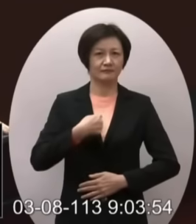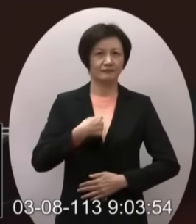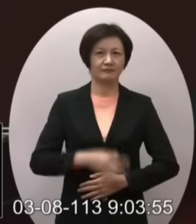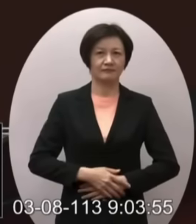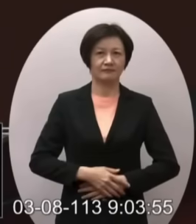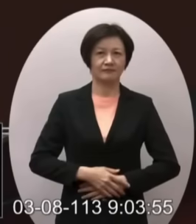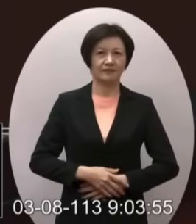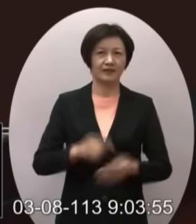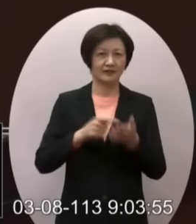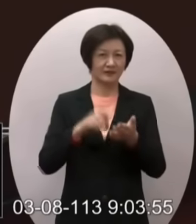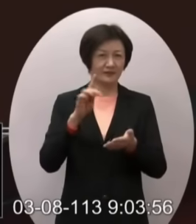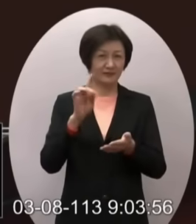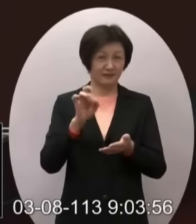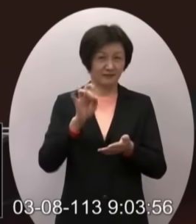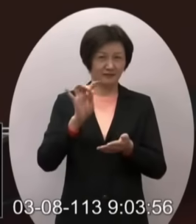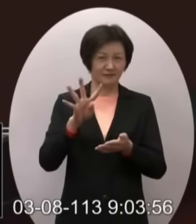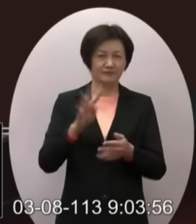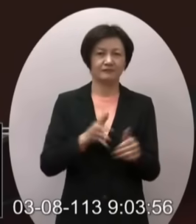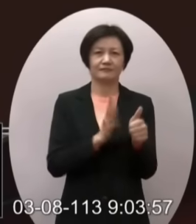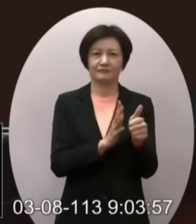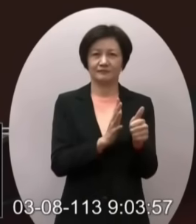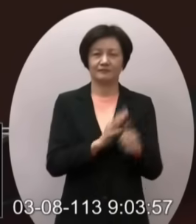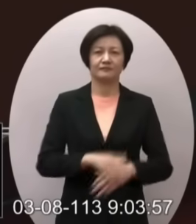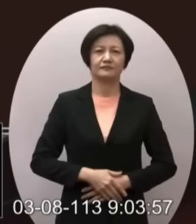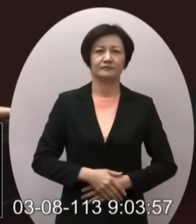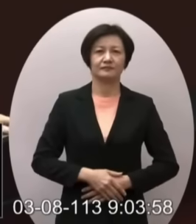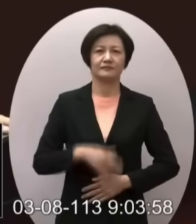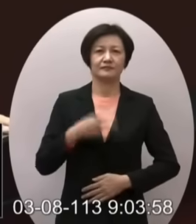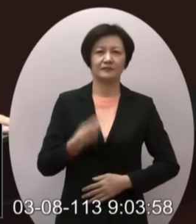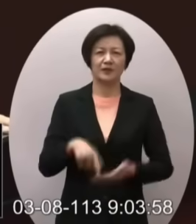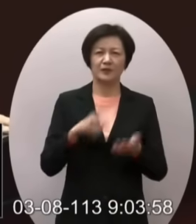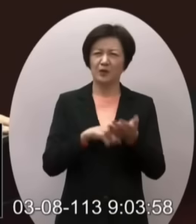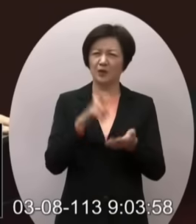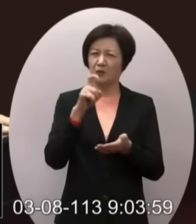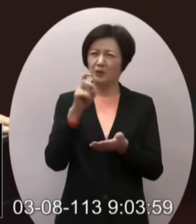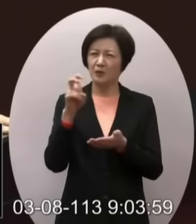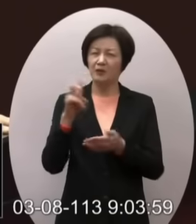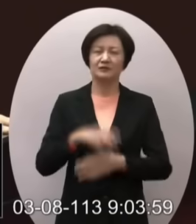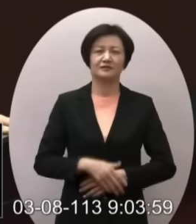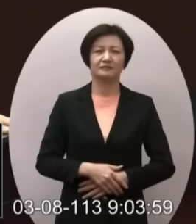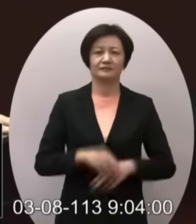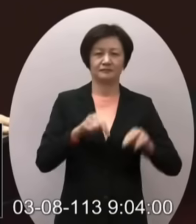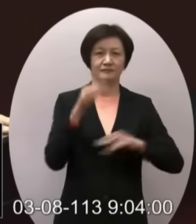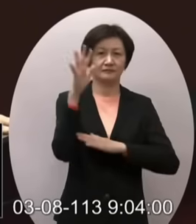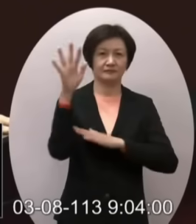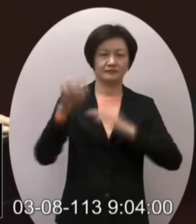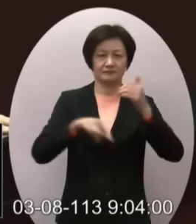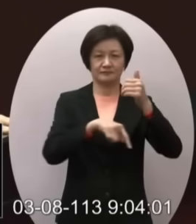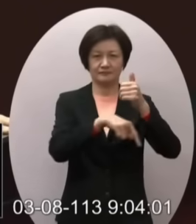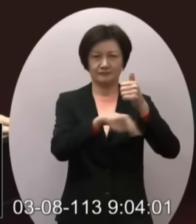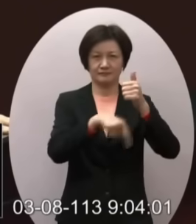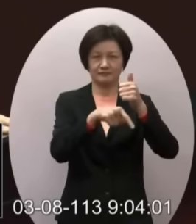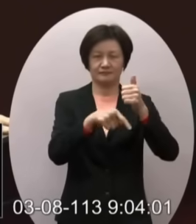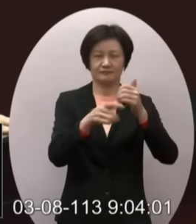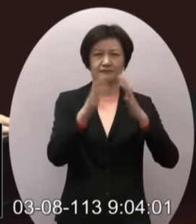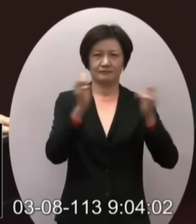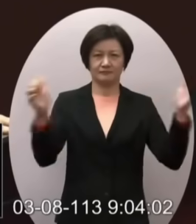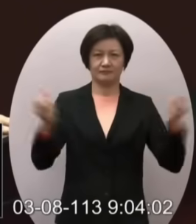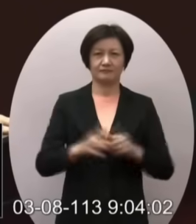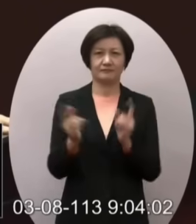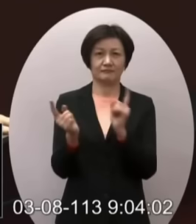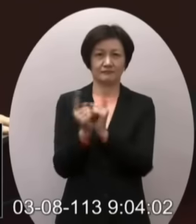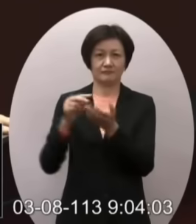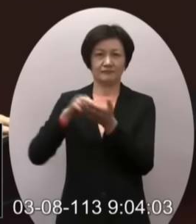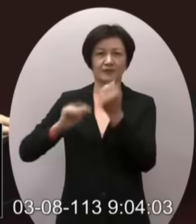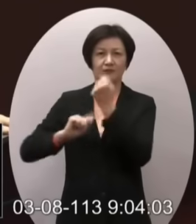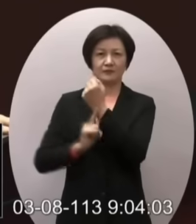了14场质询，也看了几十场我们的行政官员对立法委员的